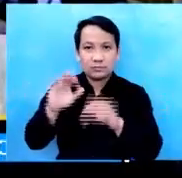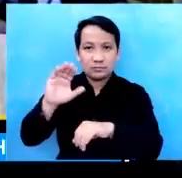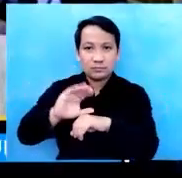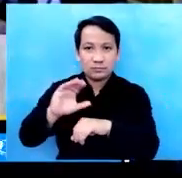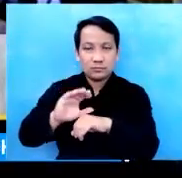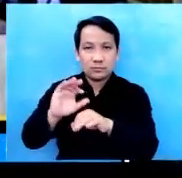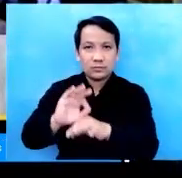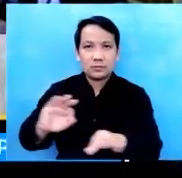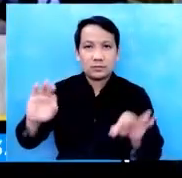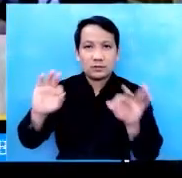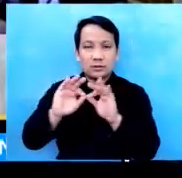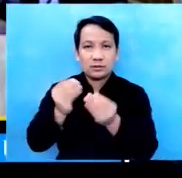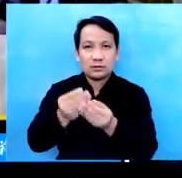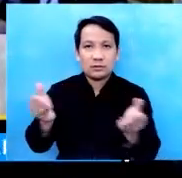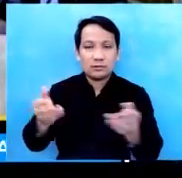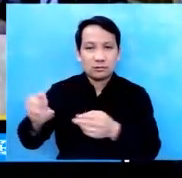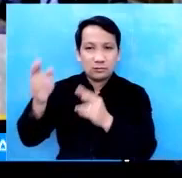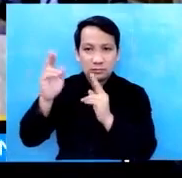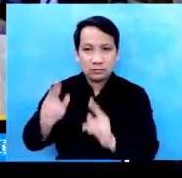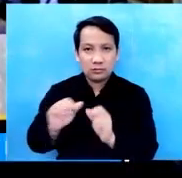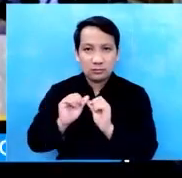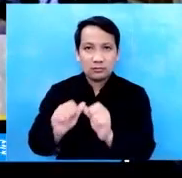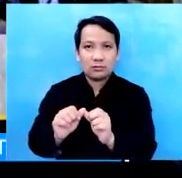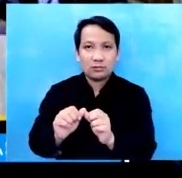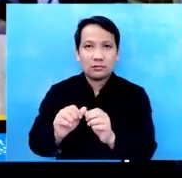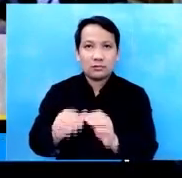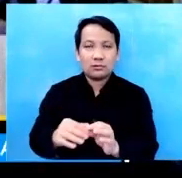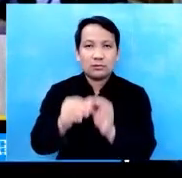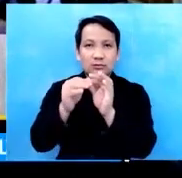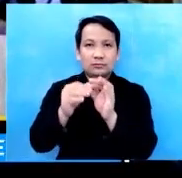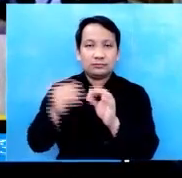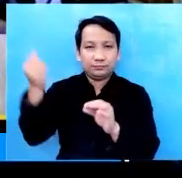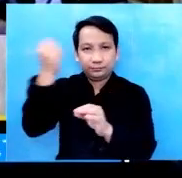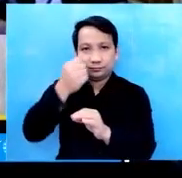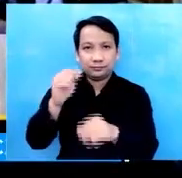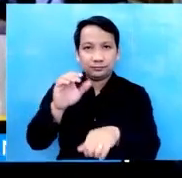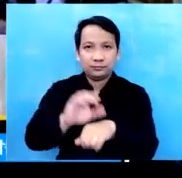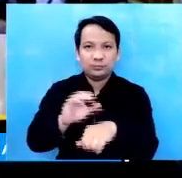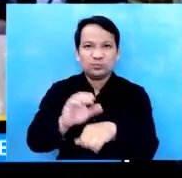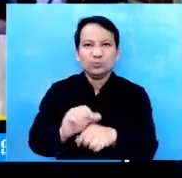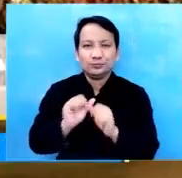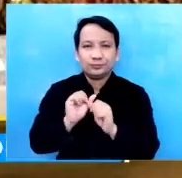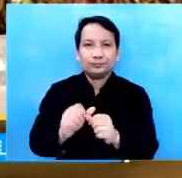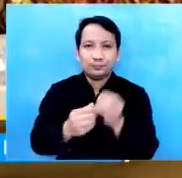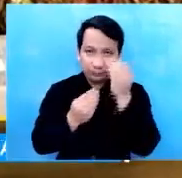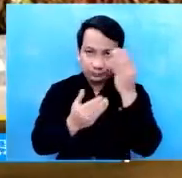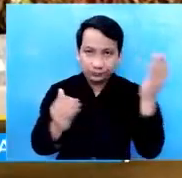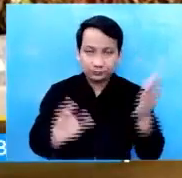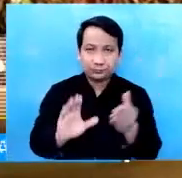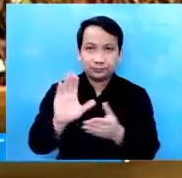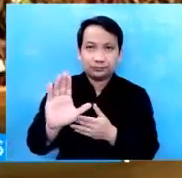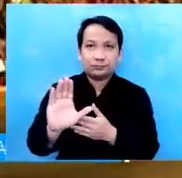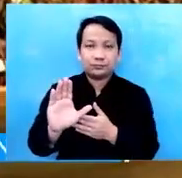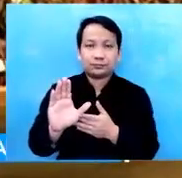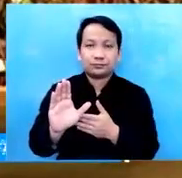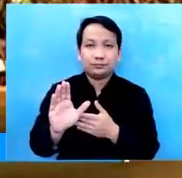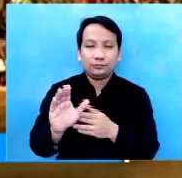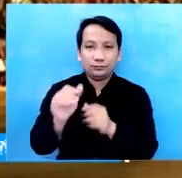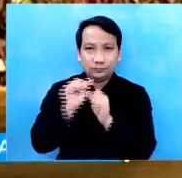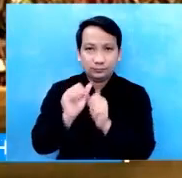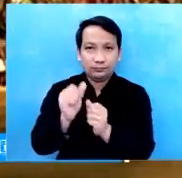ay pagbibigay ng parangal sa Birheng Maria. Ang pagisimbang gabi ay pagtanod